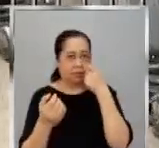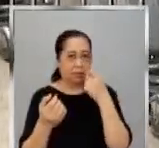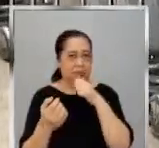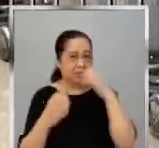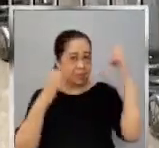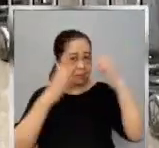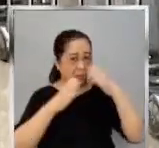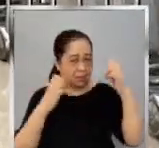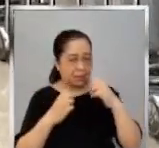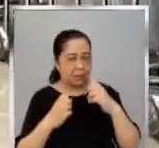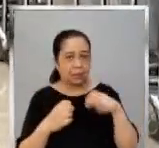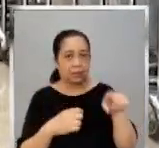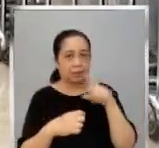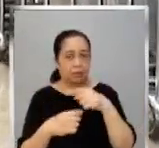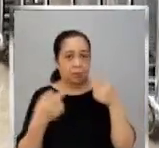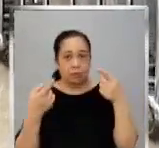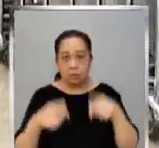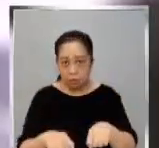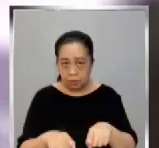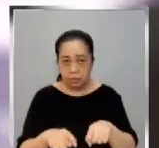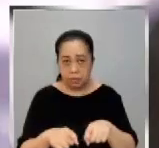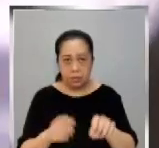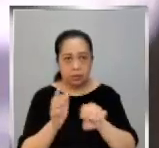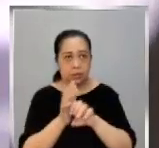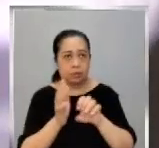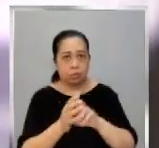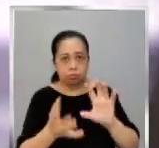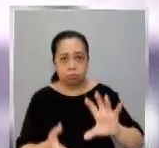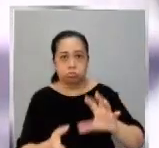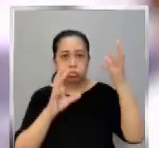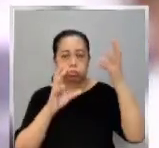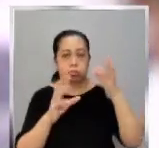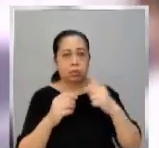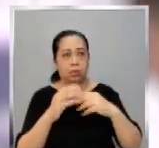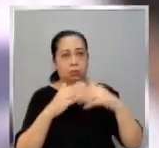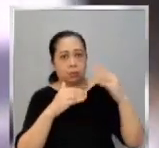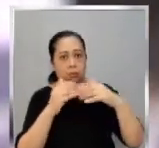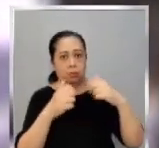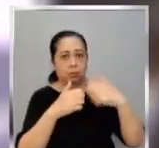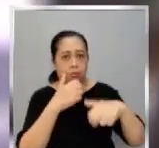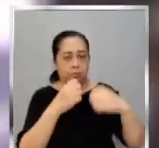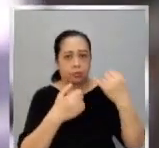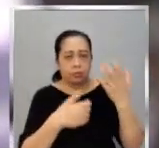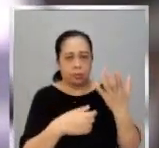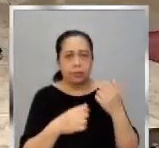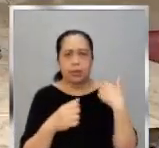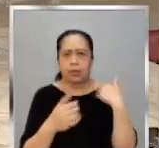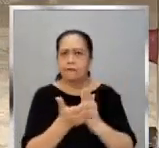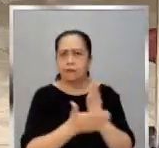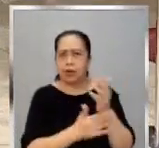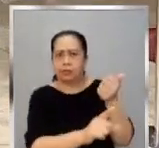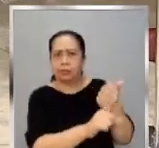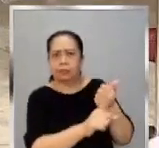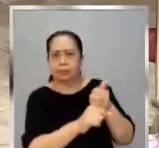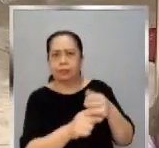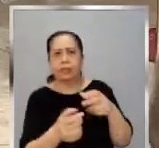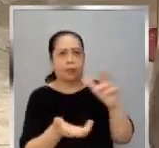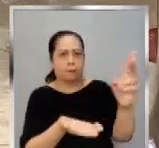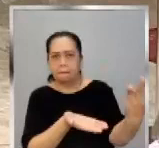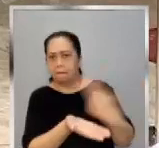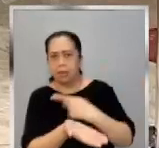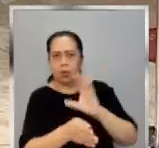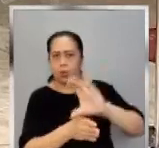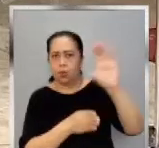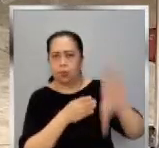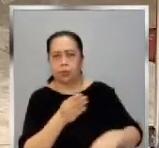hindi inaasahang pangyayari tulad ng sakuna at infrastructure failures, may karapatan ng pasahero na mabawi ng buo ang